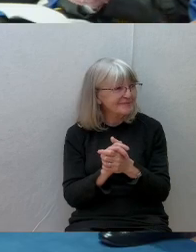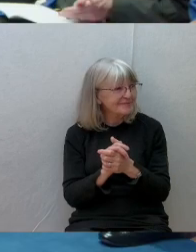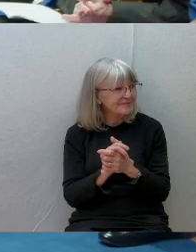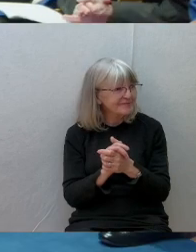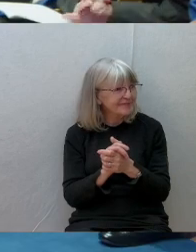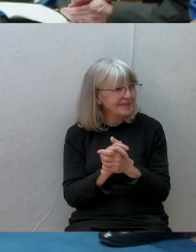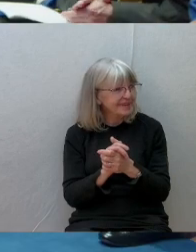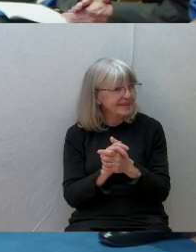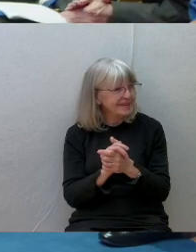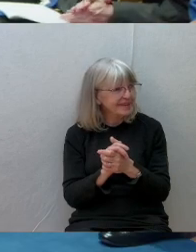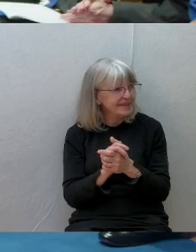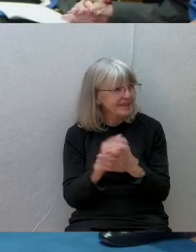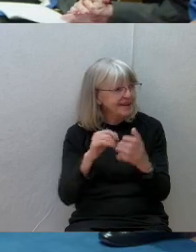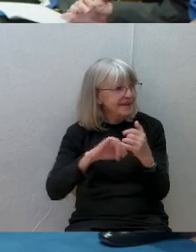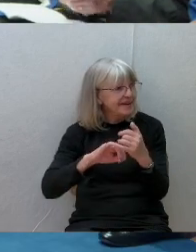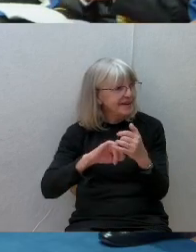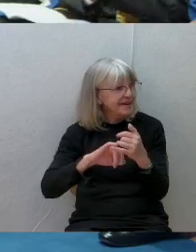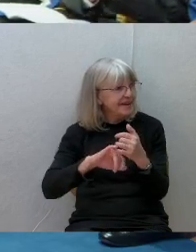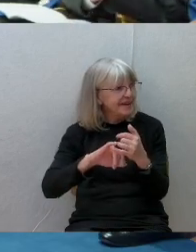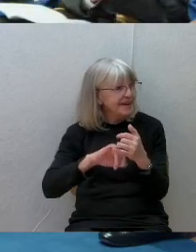Zihan Jailabdin.